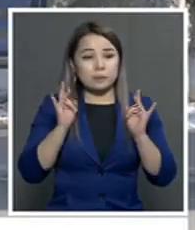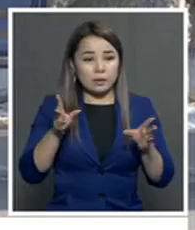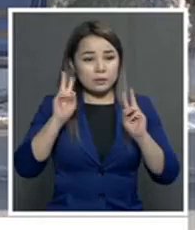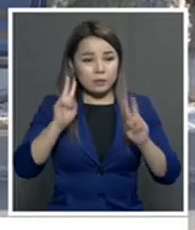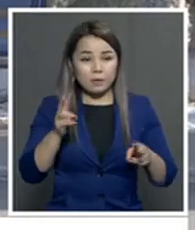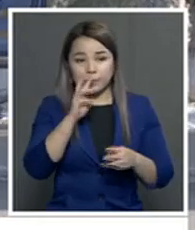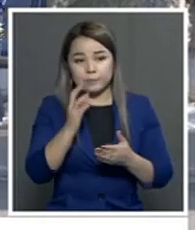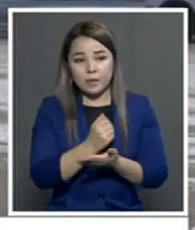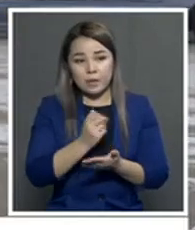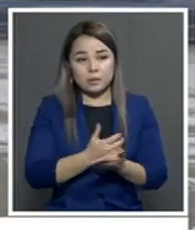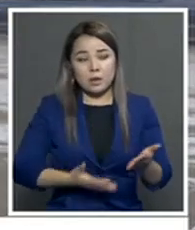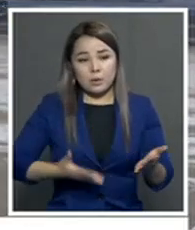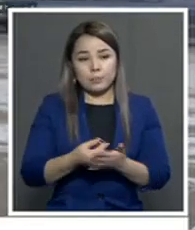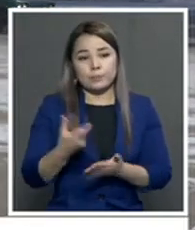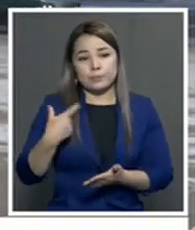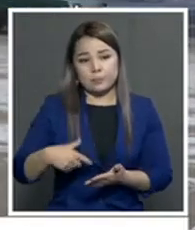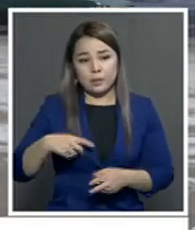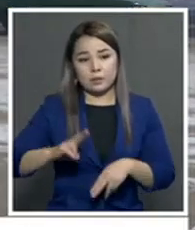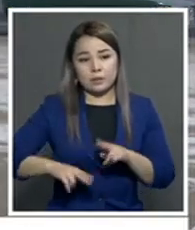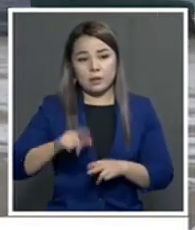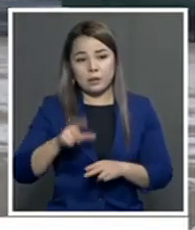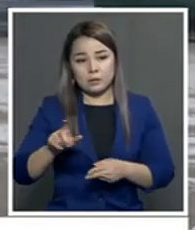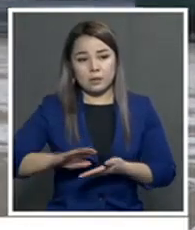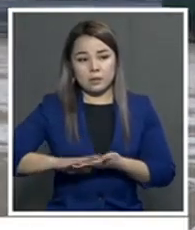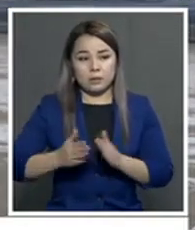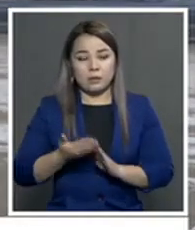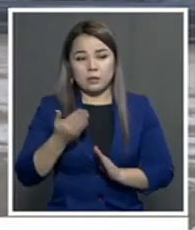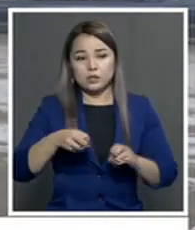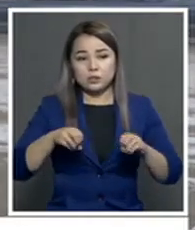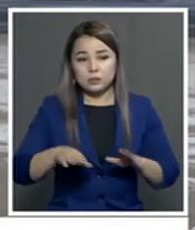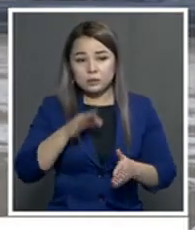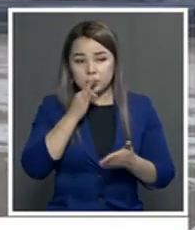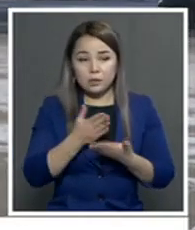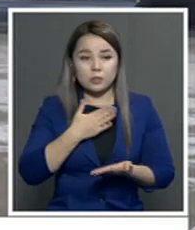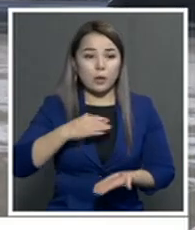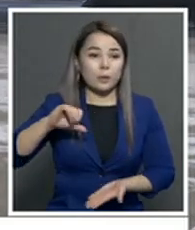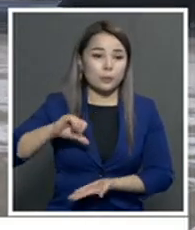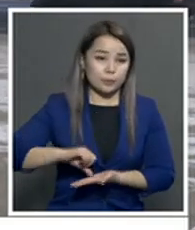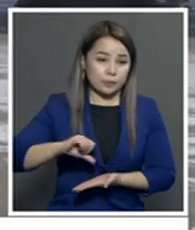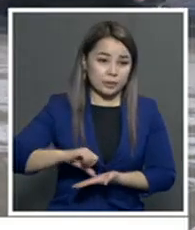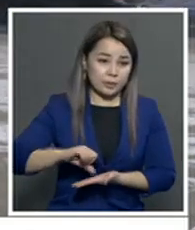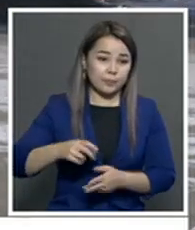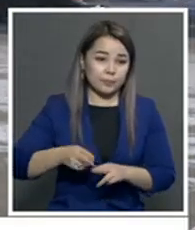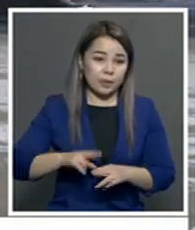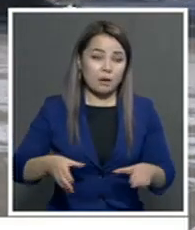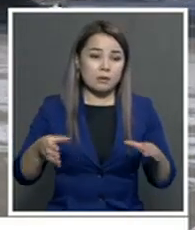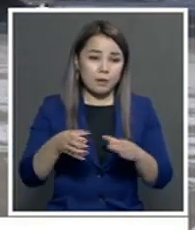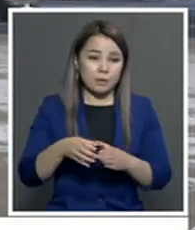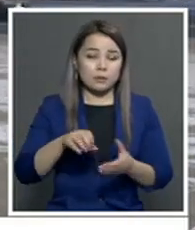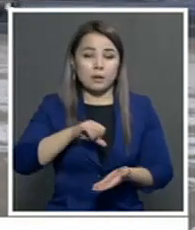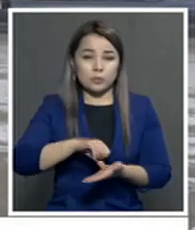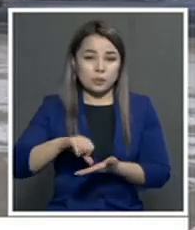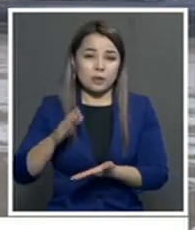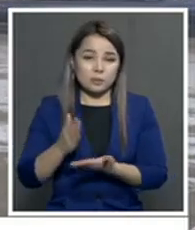қарызын құрылтайшы өтемек. Бүгін шешім келді, біздің учредитель, біздің компанияның